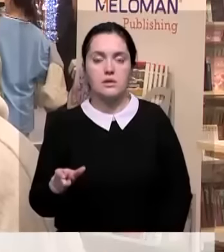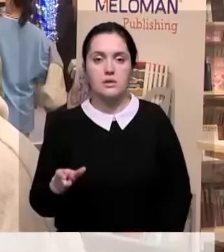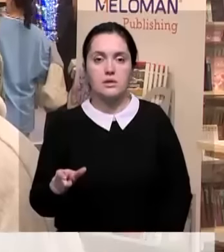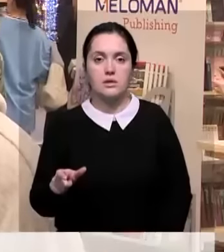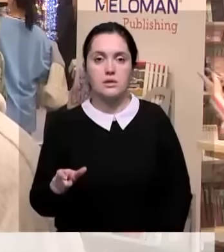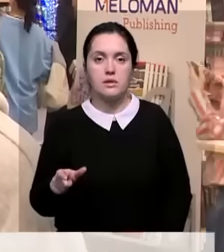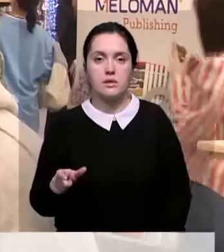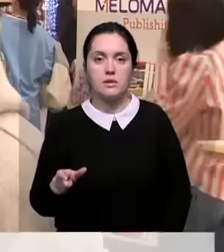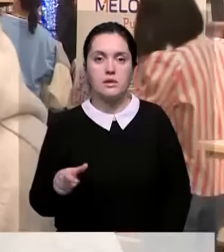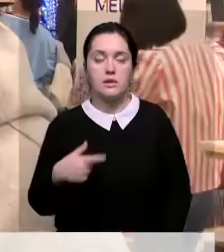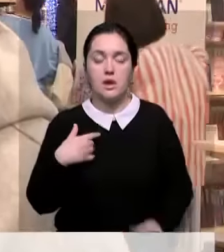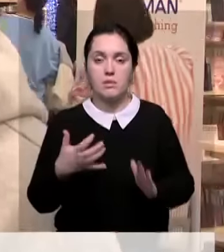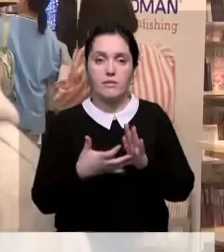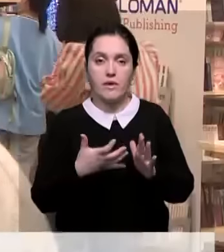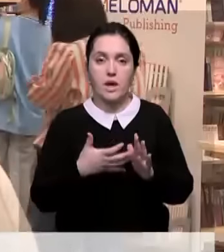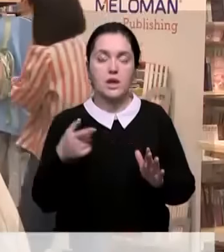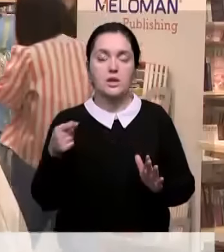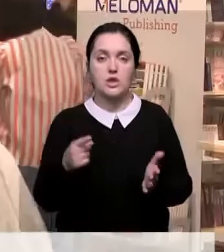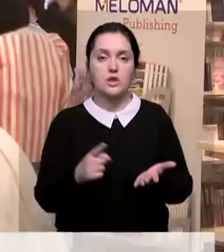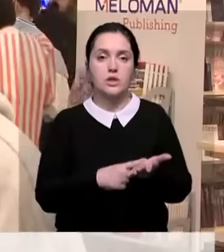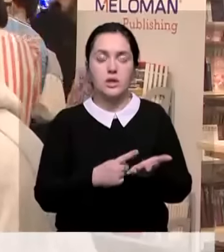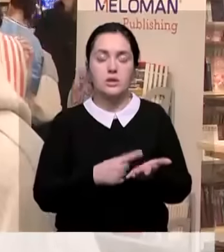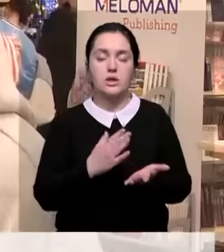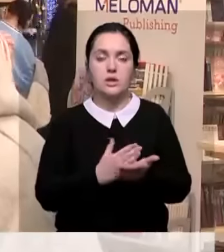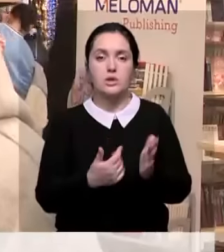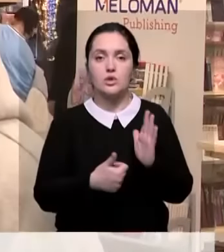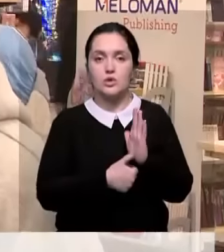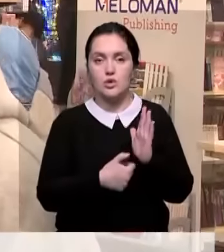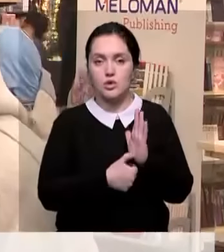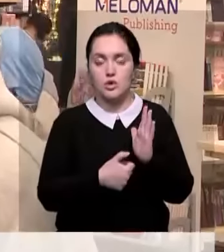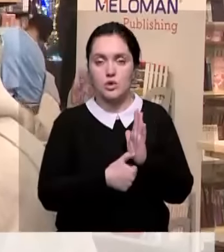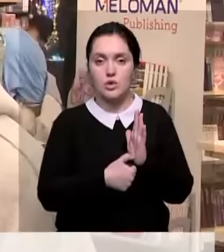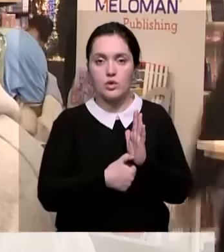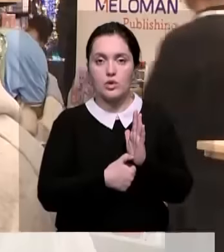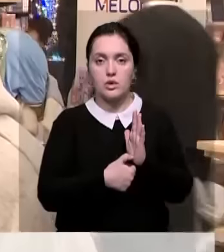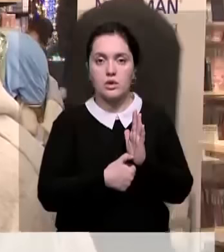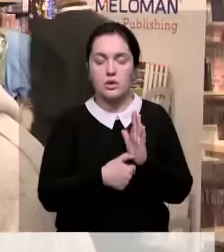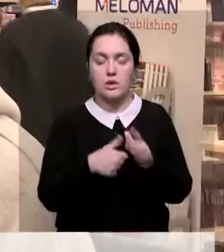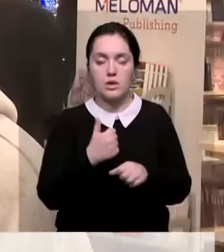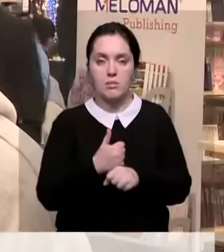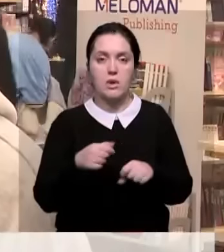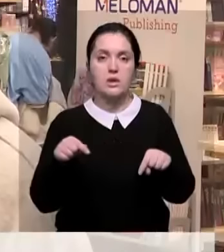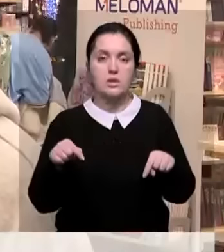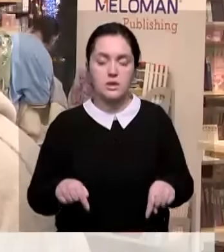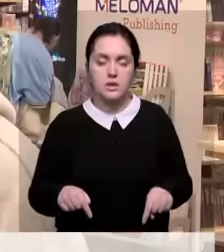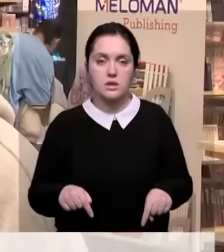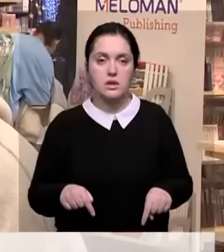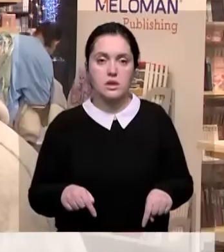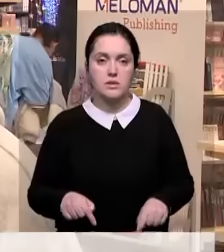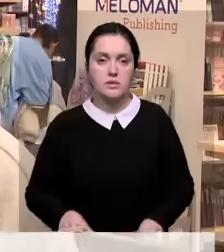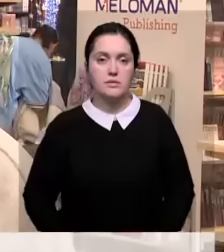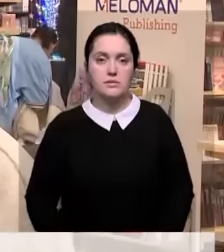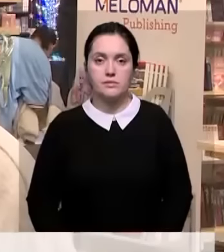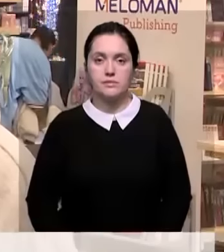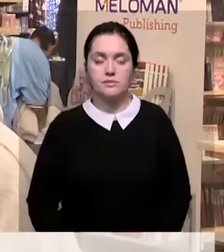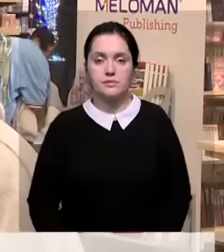нам не хватит и 1000 страниц, да, у нас здесь 600, но самые основные, самые ключевые здесь, конечно, собраны, о них можно почитать.